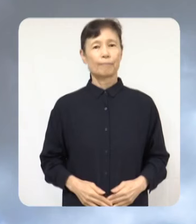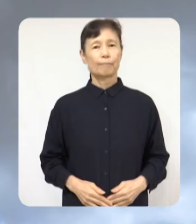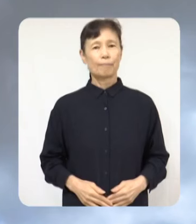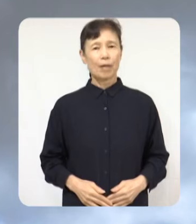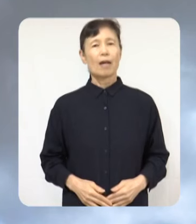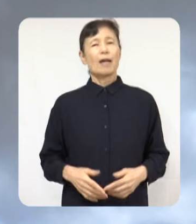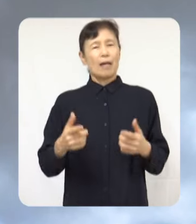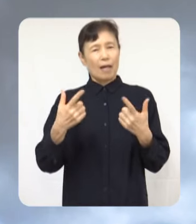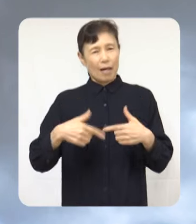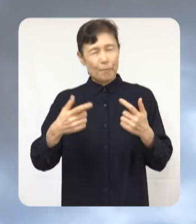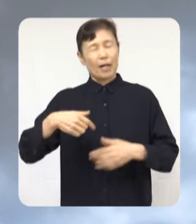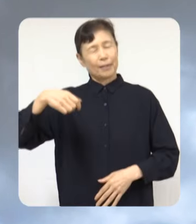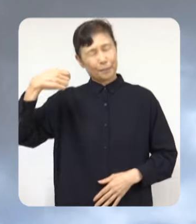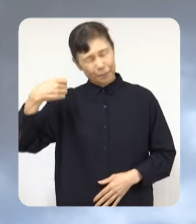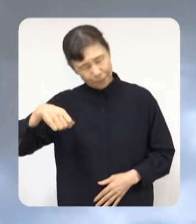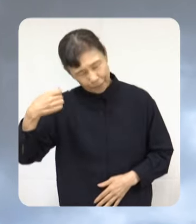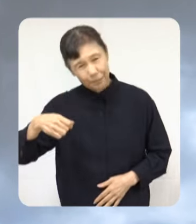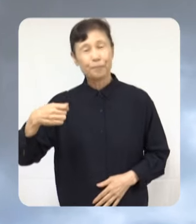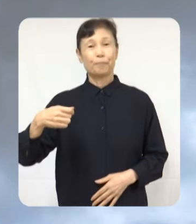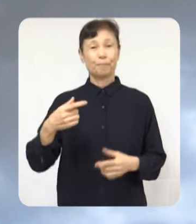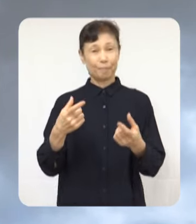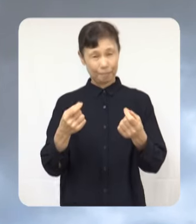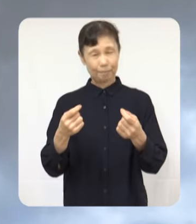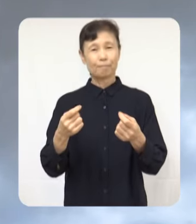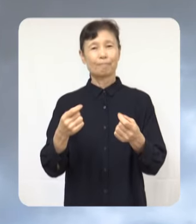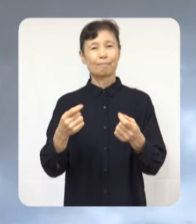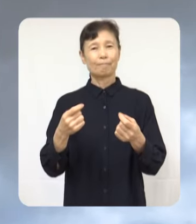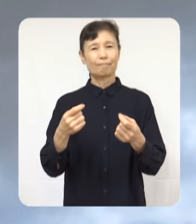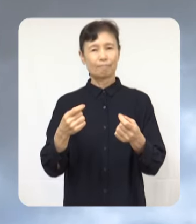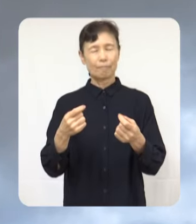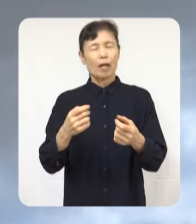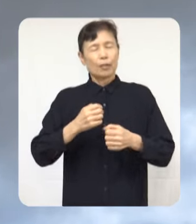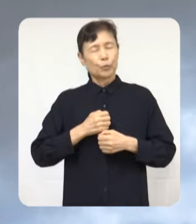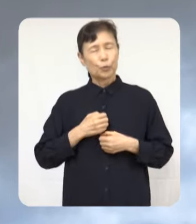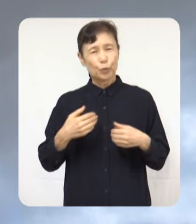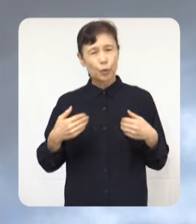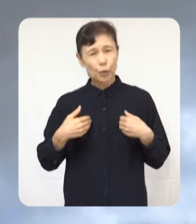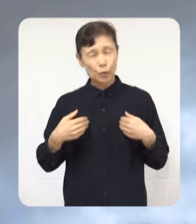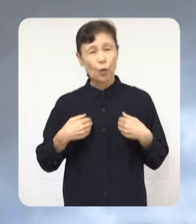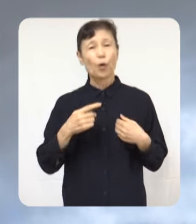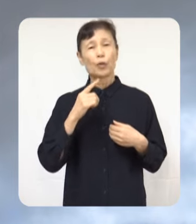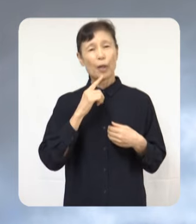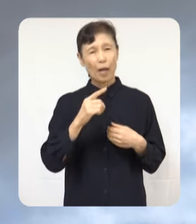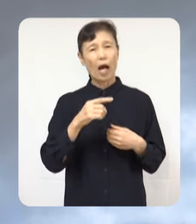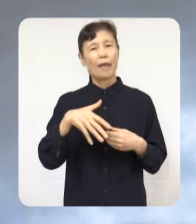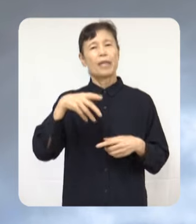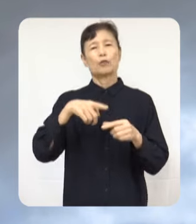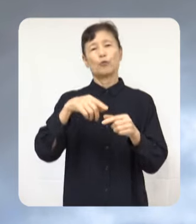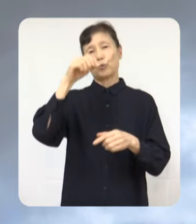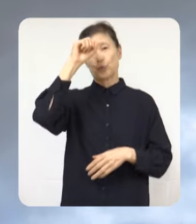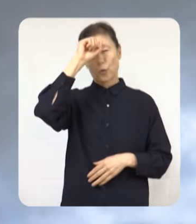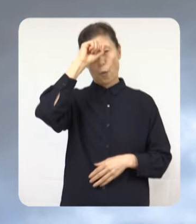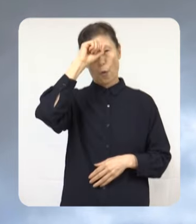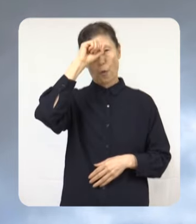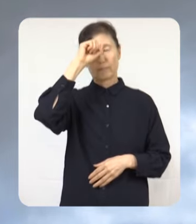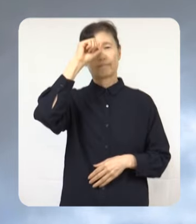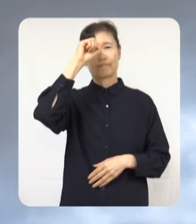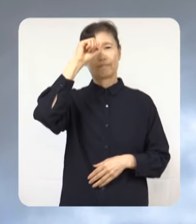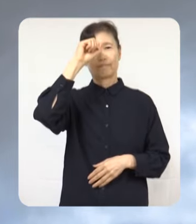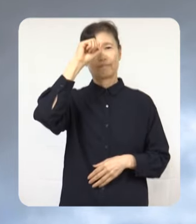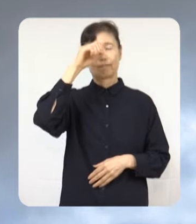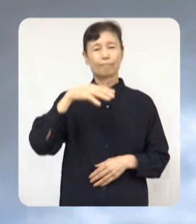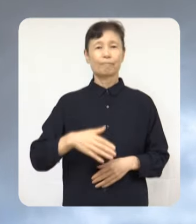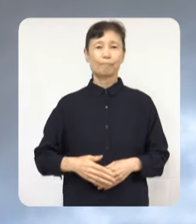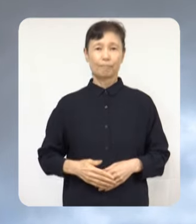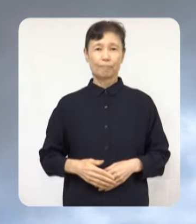ます今年も猛暑が続いていますねそんな暑い日に気をつけなければならないのが熱中